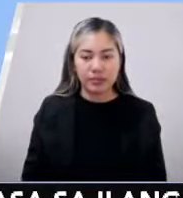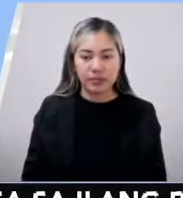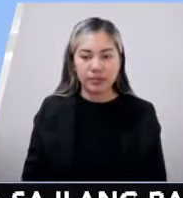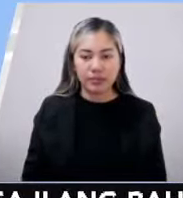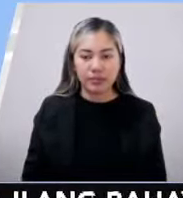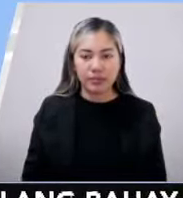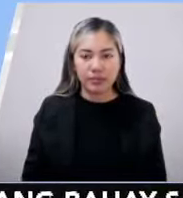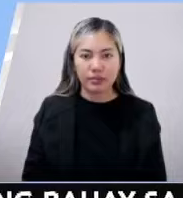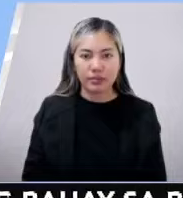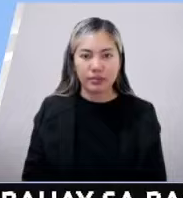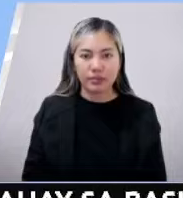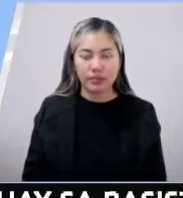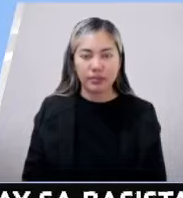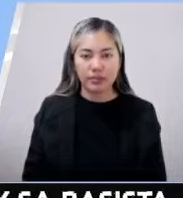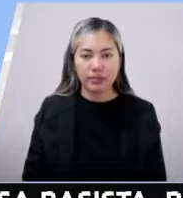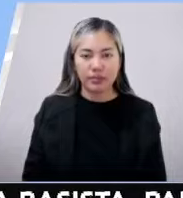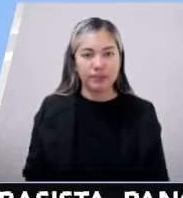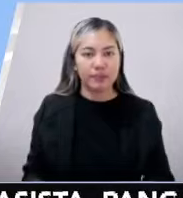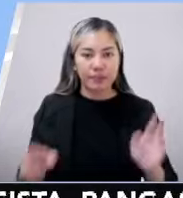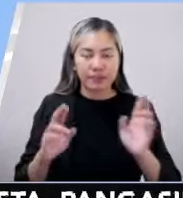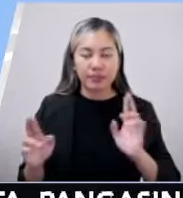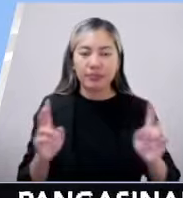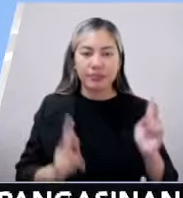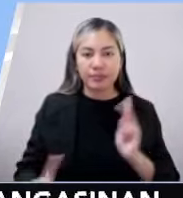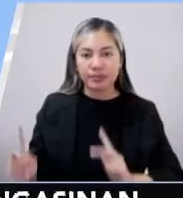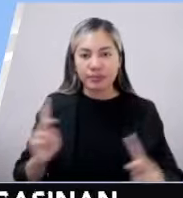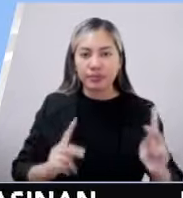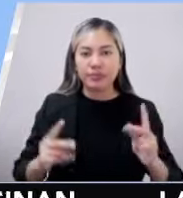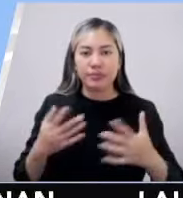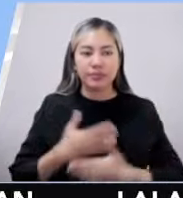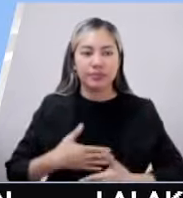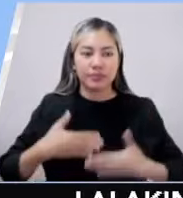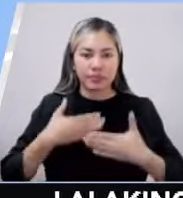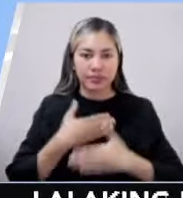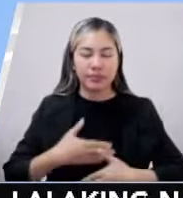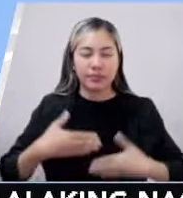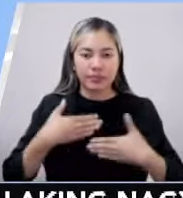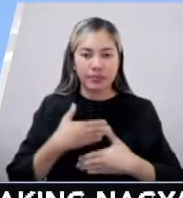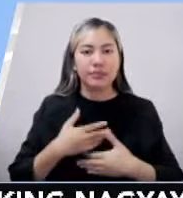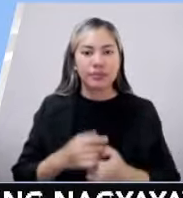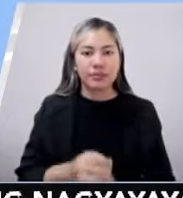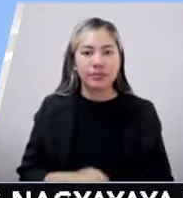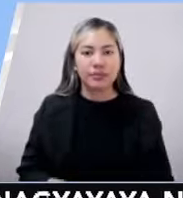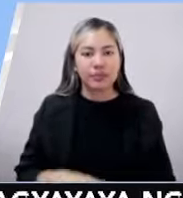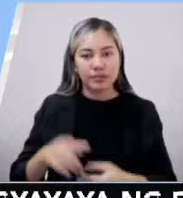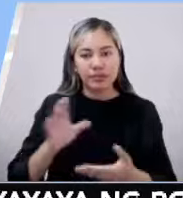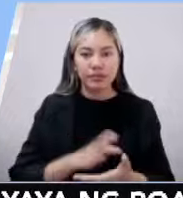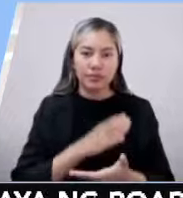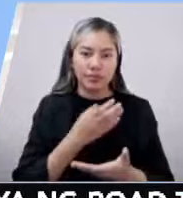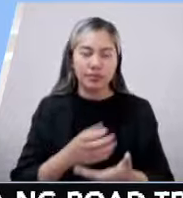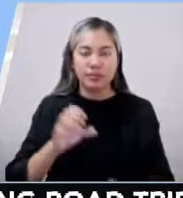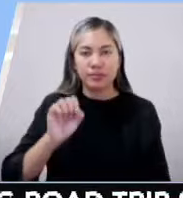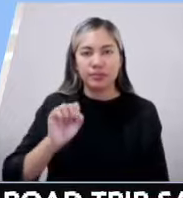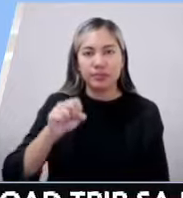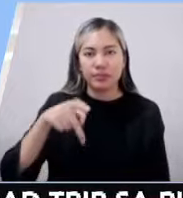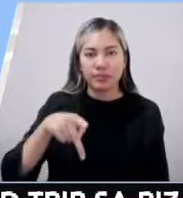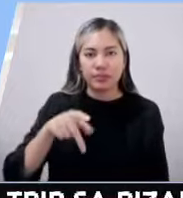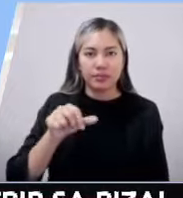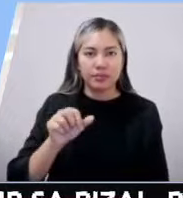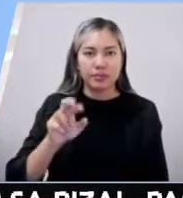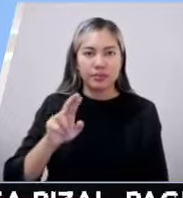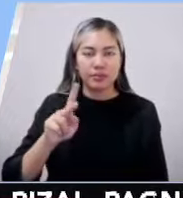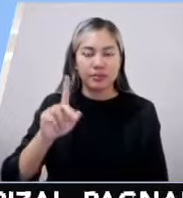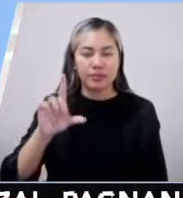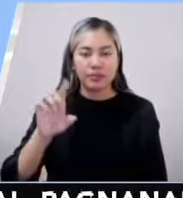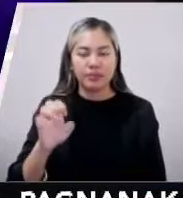All out performances at entertainment ang handog ng Sparkle Stars sa Sparkle World Tour sa Canada at